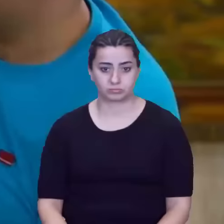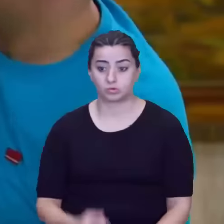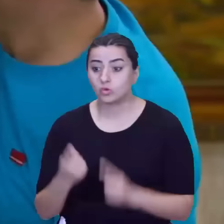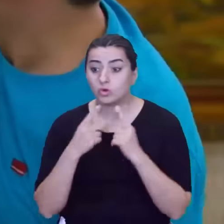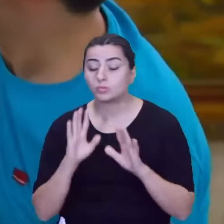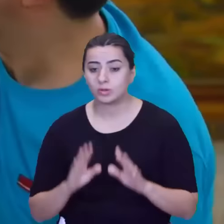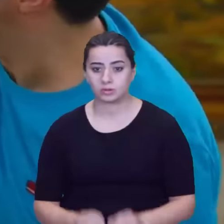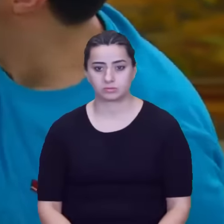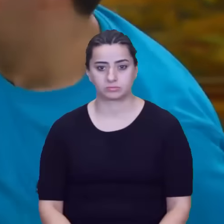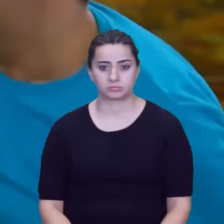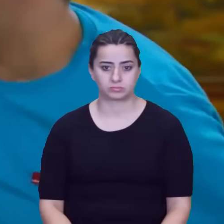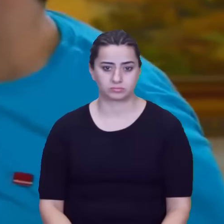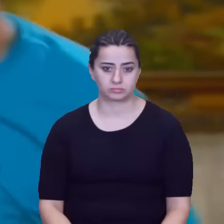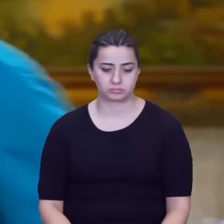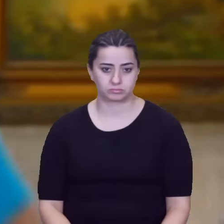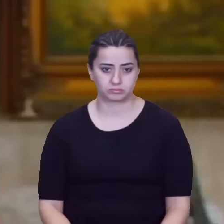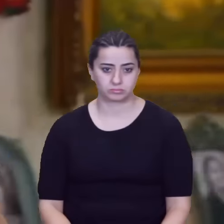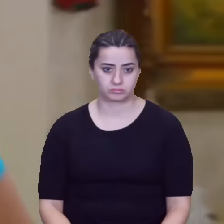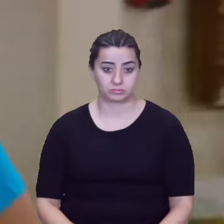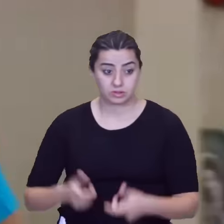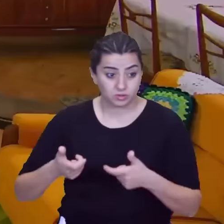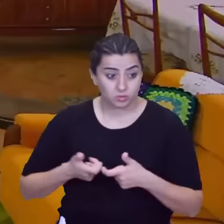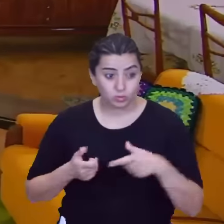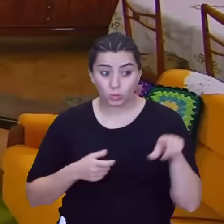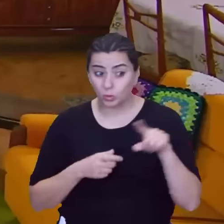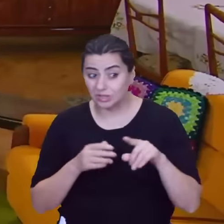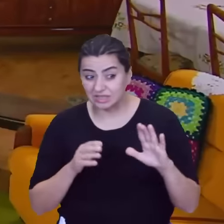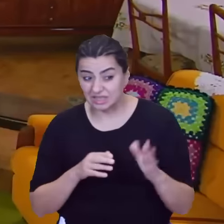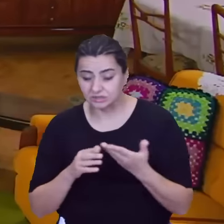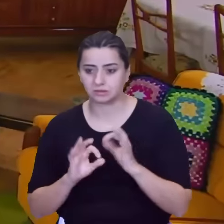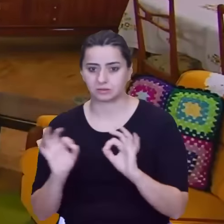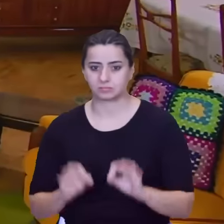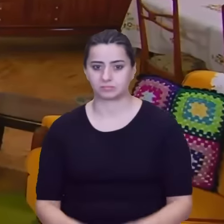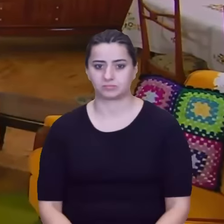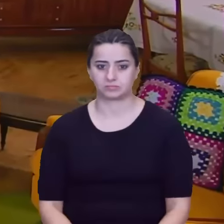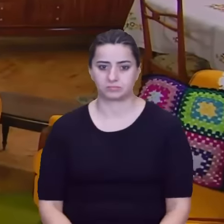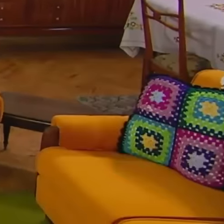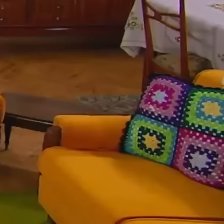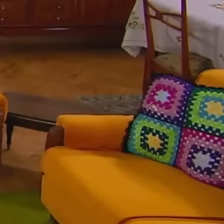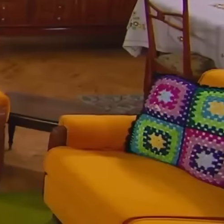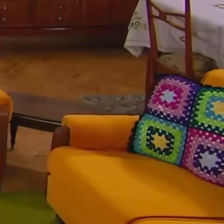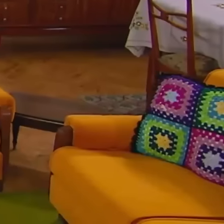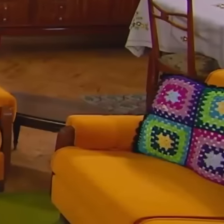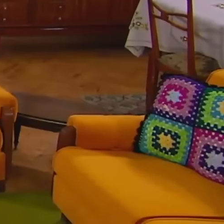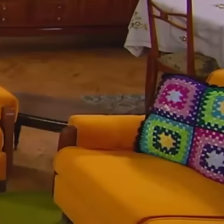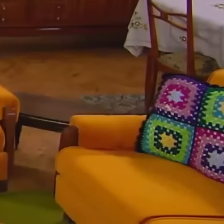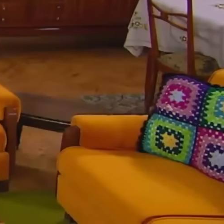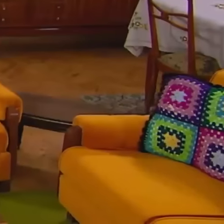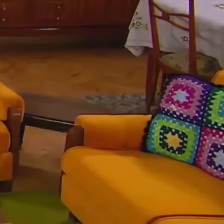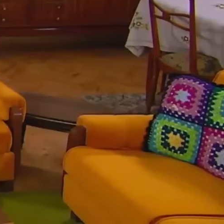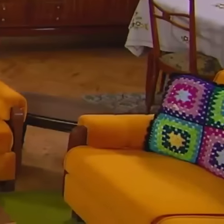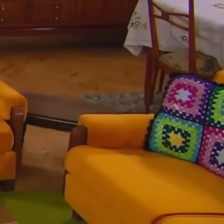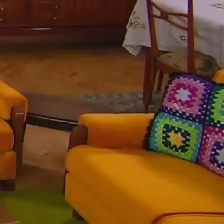Konuşma. Şu gardiyanları açtığımı tamamdır. Yeniden hareketlenip oturma odasına göz atarak antreye